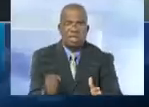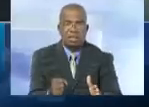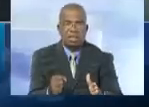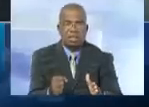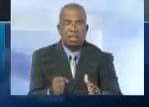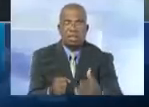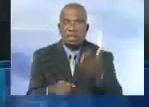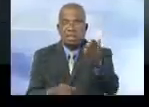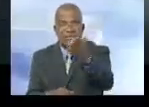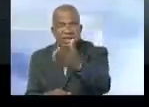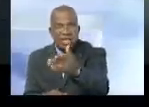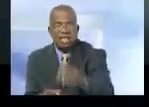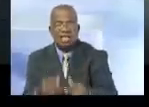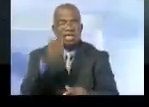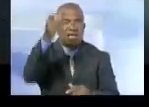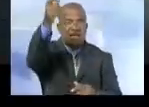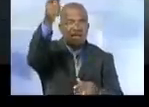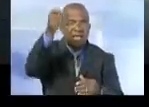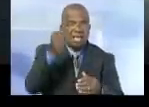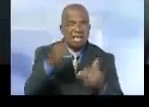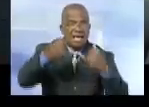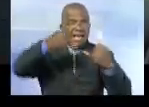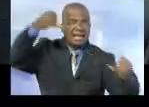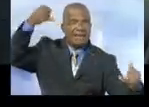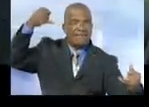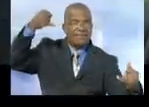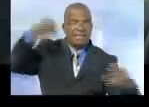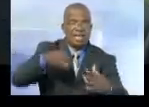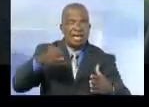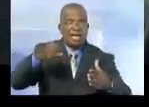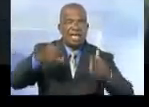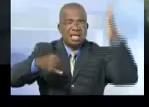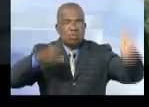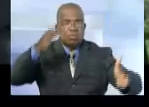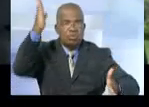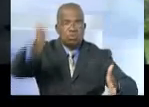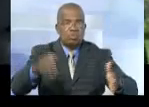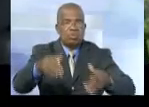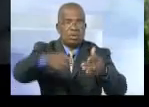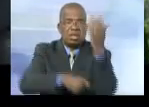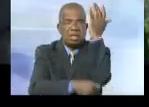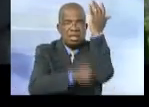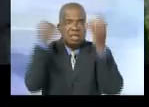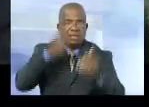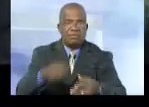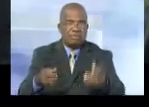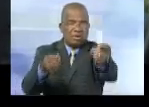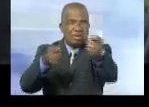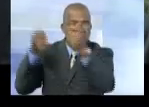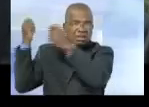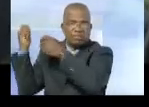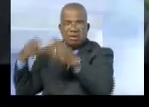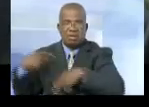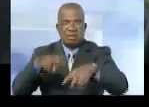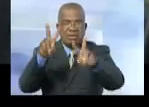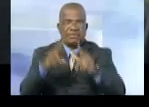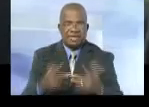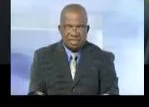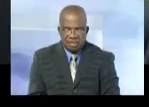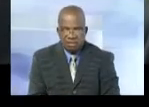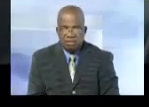viennent perpétrer des actes de vandalisme et de vol des câbles. Et chaque nuit, nous connaissons 2 ou 3 cas. Figurez-vous que dans la